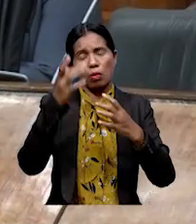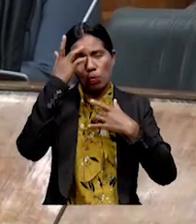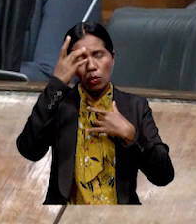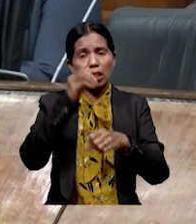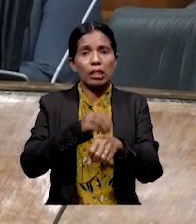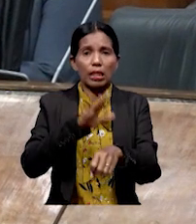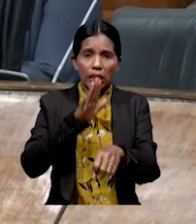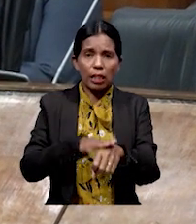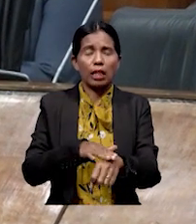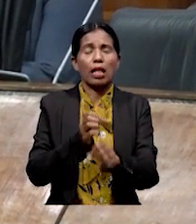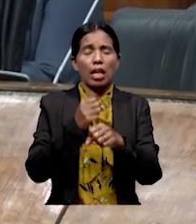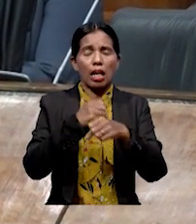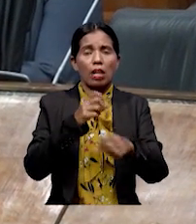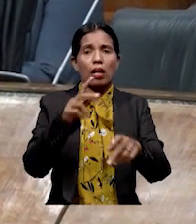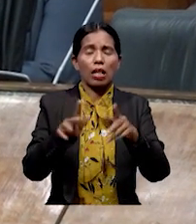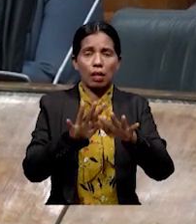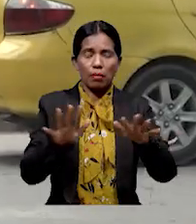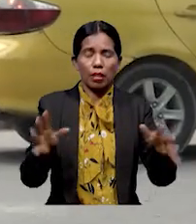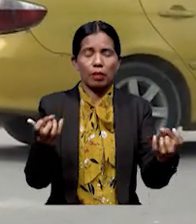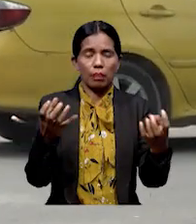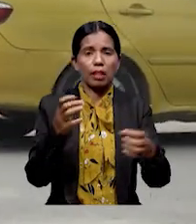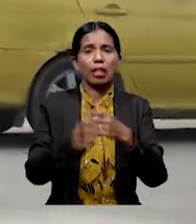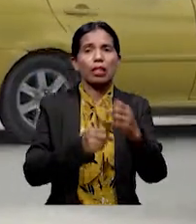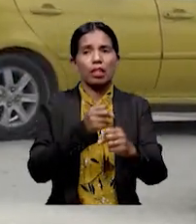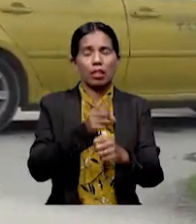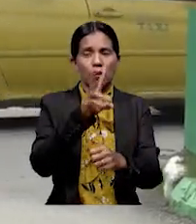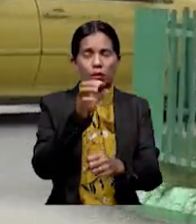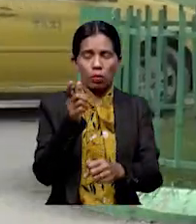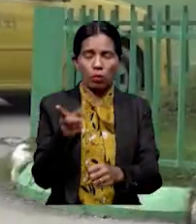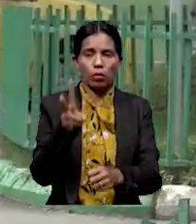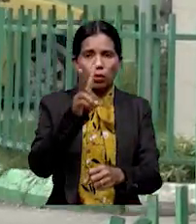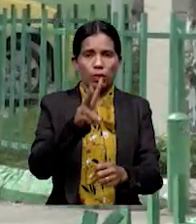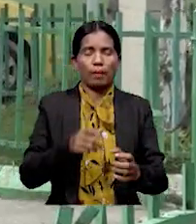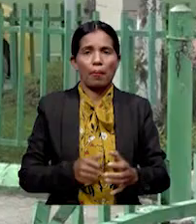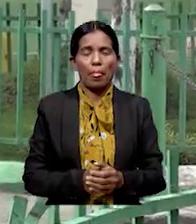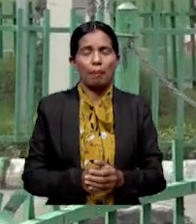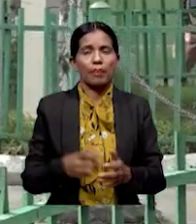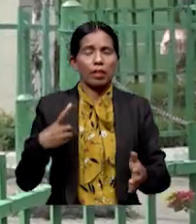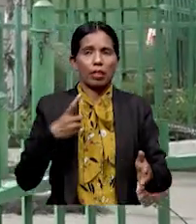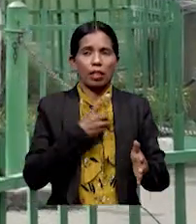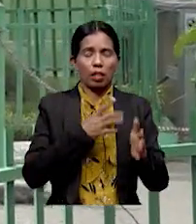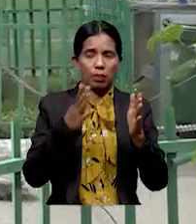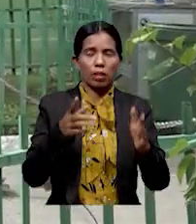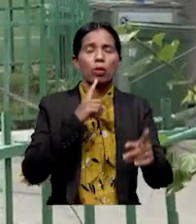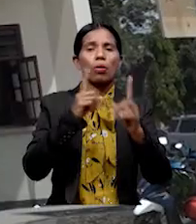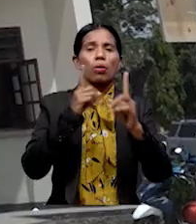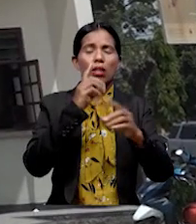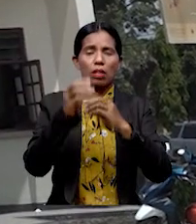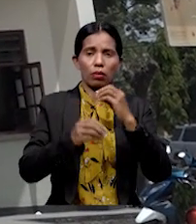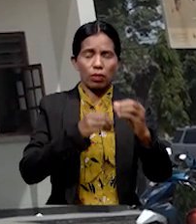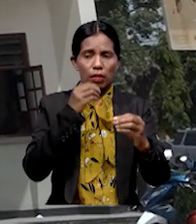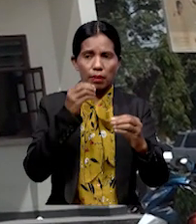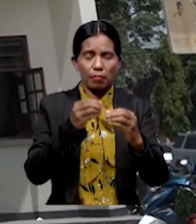labarik barak ia inisiu tinan rihun rua run luresen ruane. Ia debate maioria deputado questiona ação ministério saúde